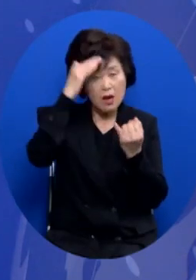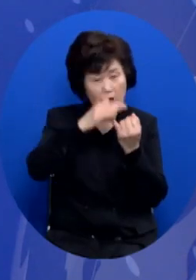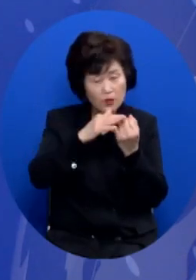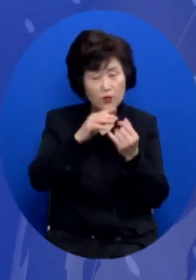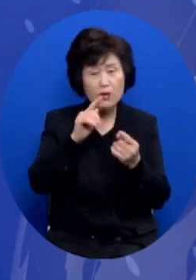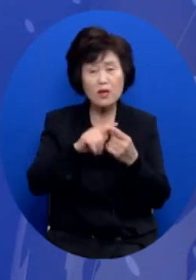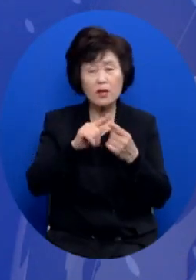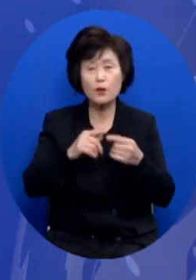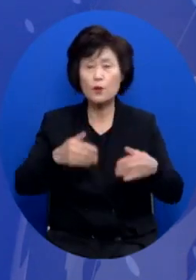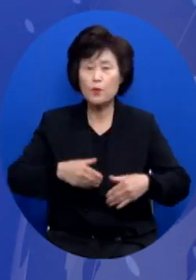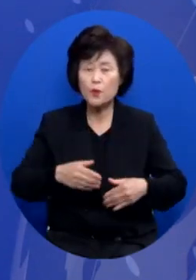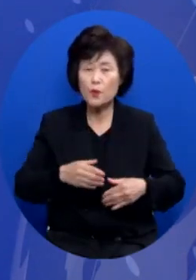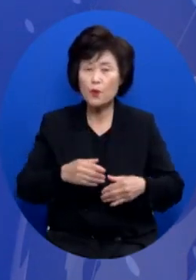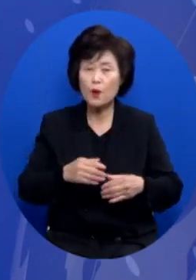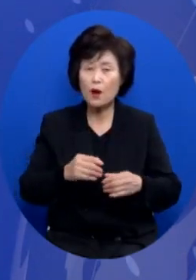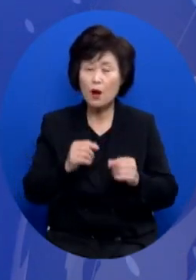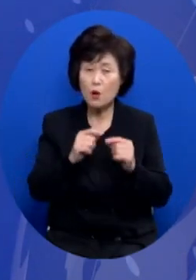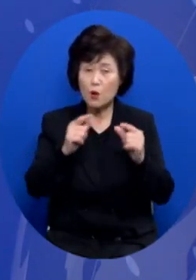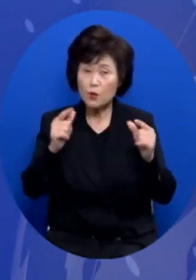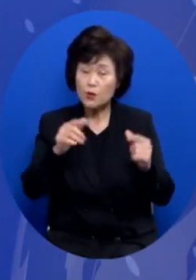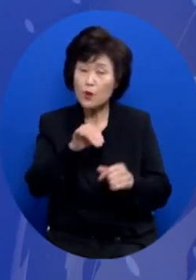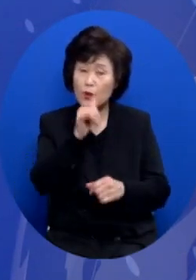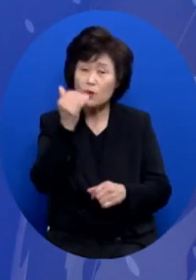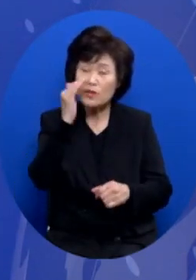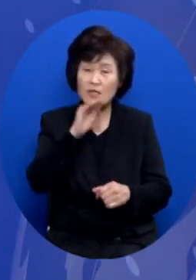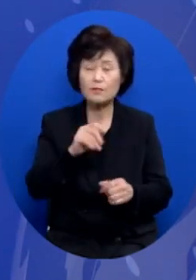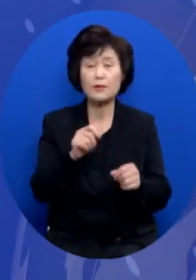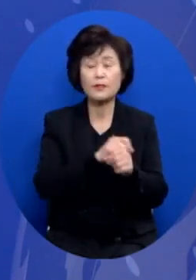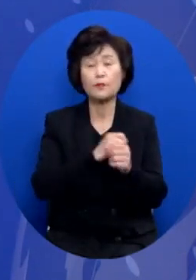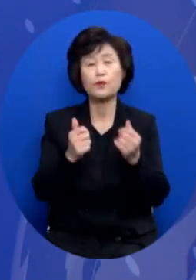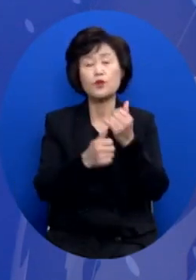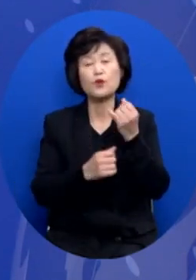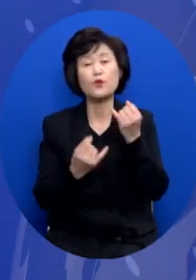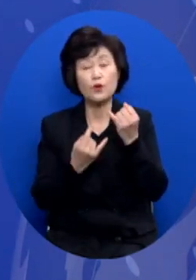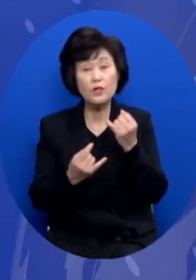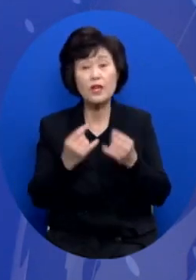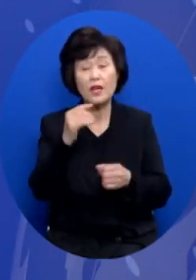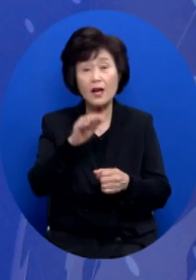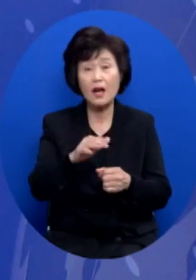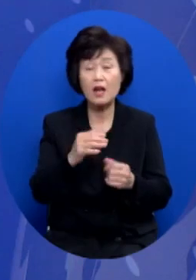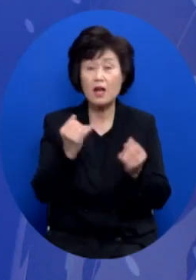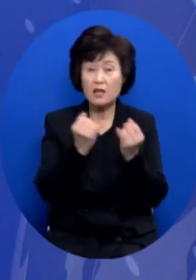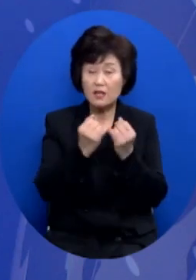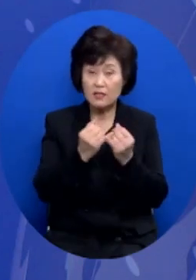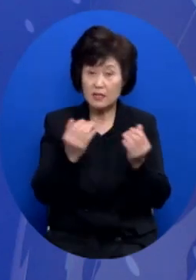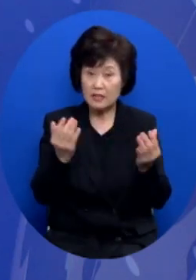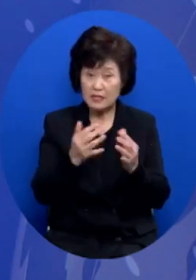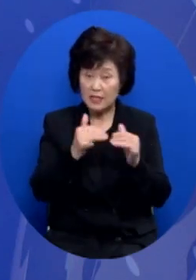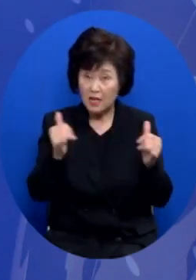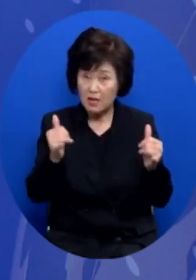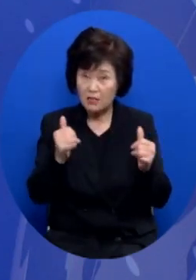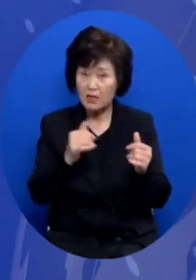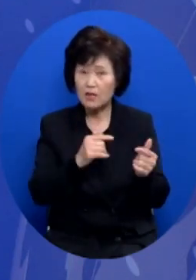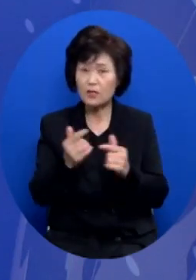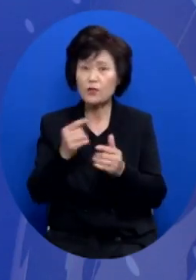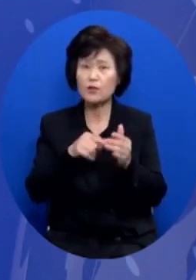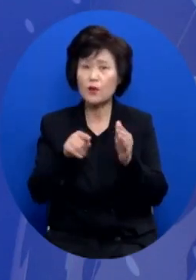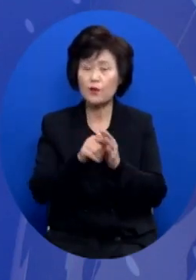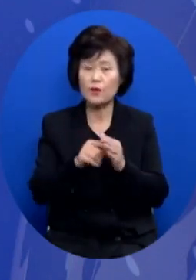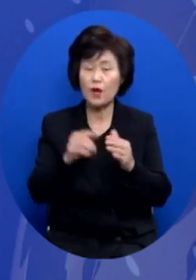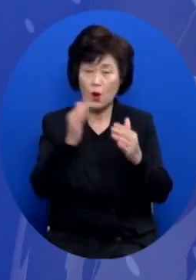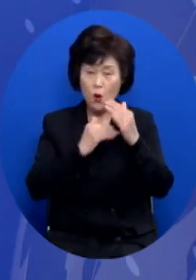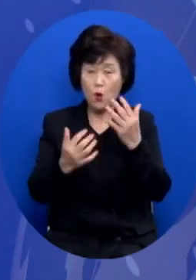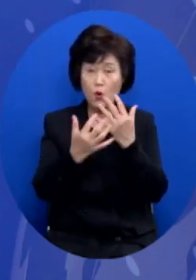있는데요 최근이 교단 여성 사역자 특별 위원회 TF 여성 사역자 처우 개선을 위한 공청회